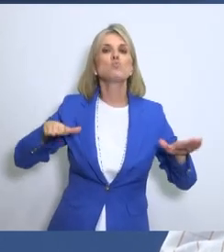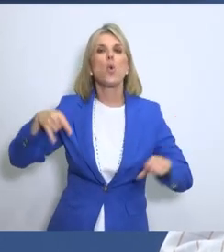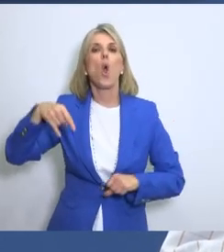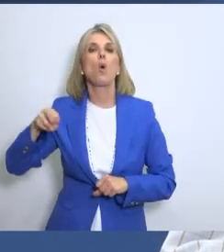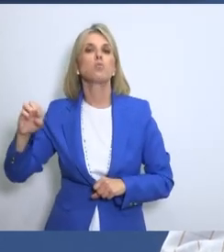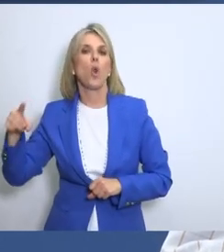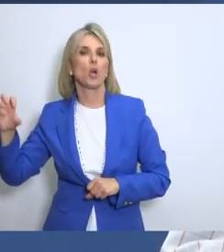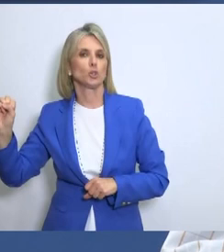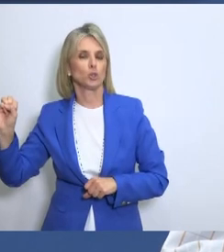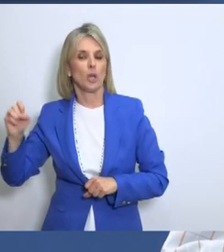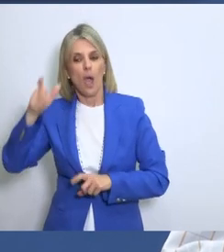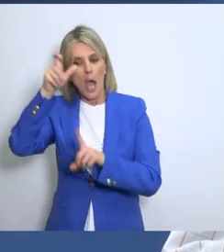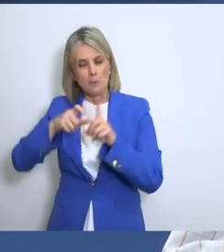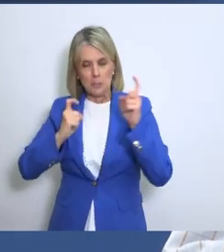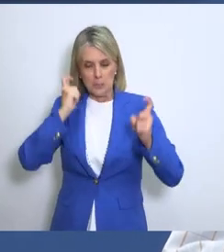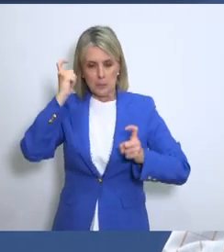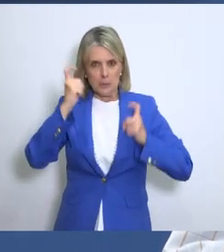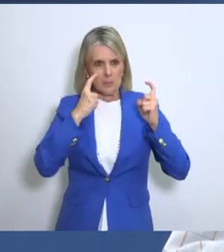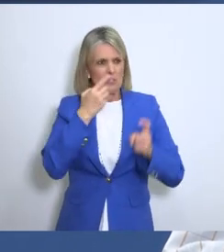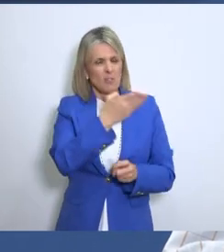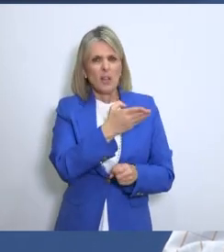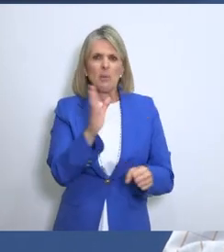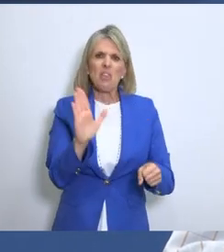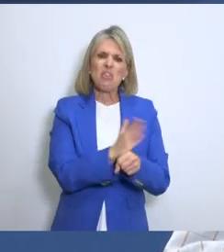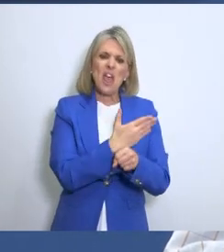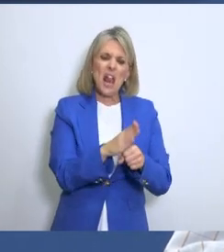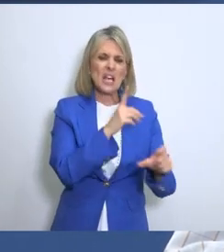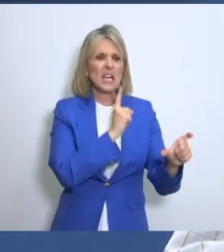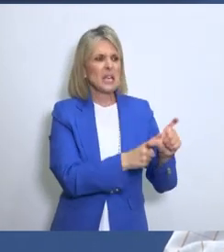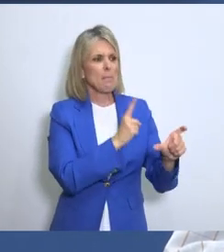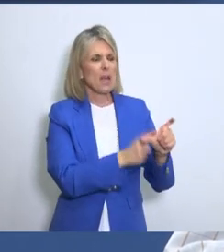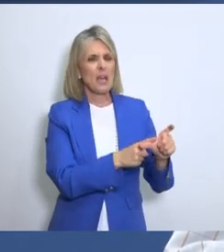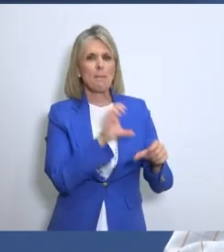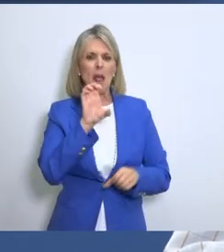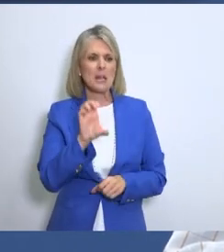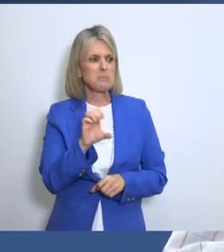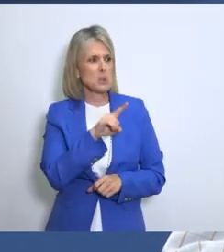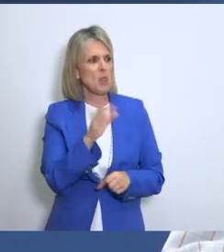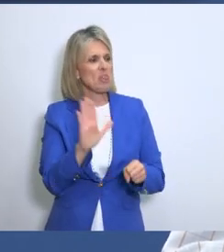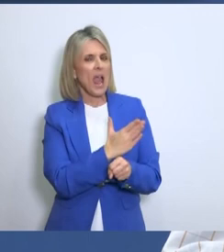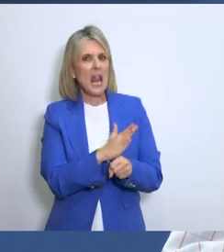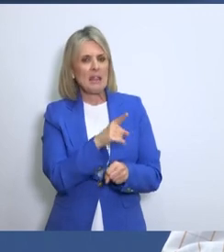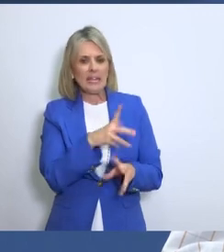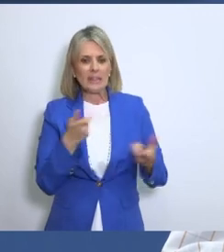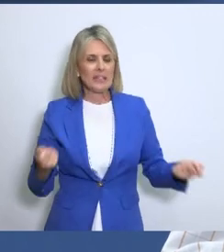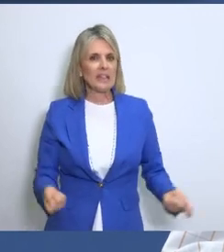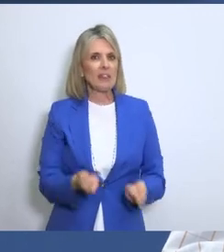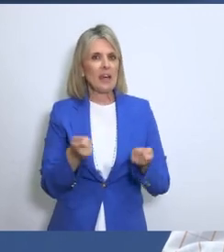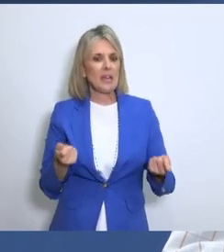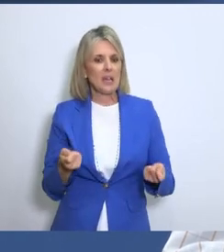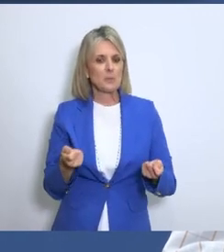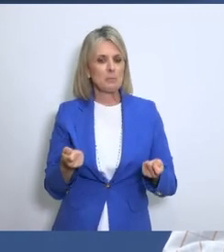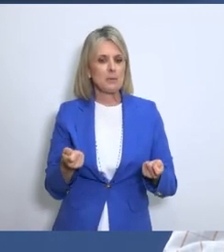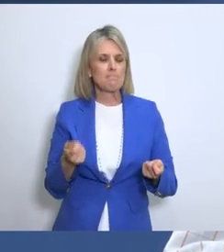όταν διαπίστωσε τον εκφυλισμό του ΚΚΕ, το οποίο είχε σαν